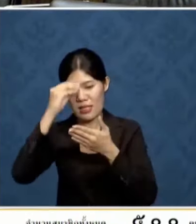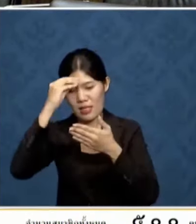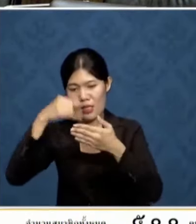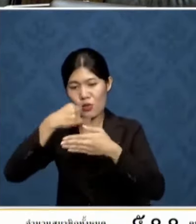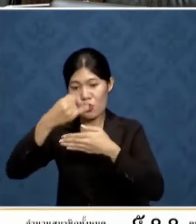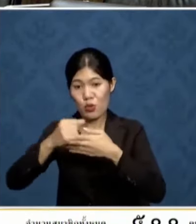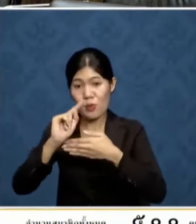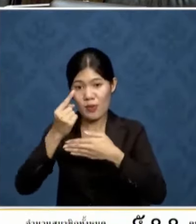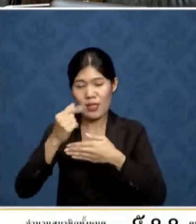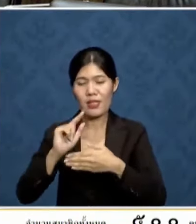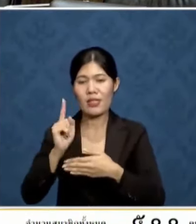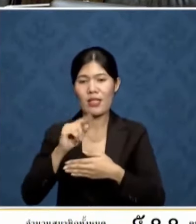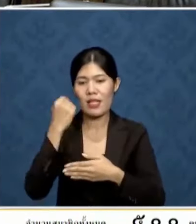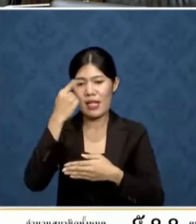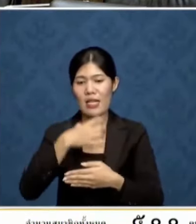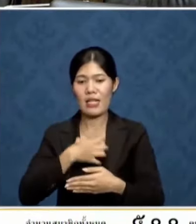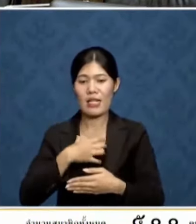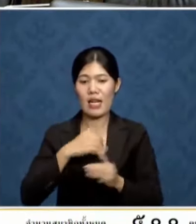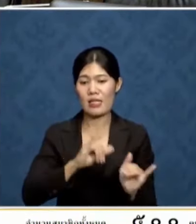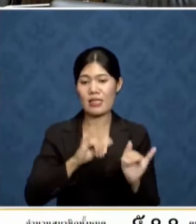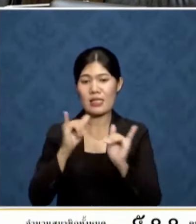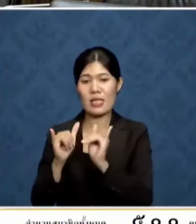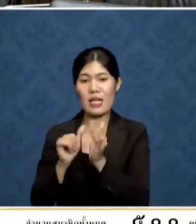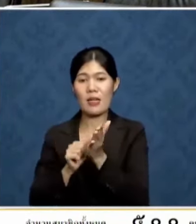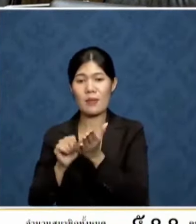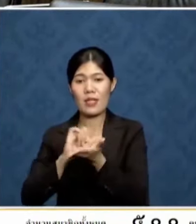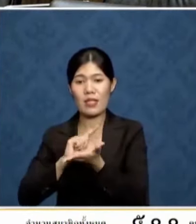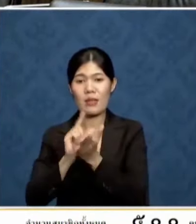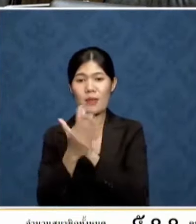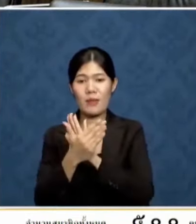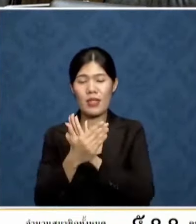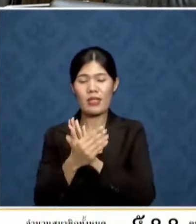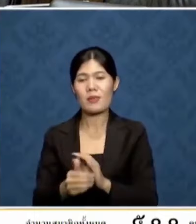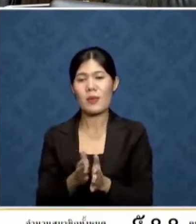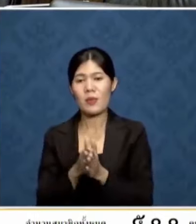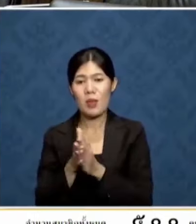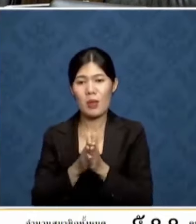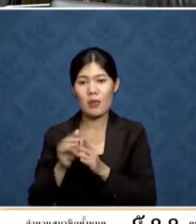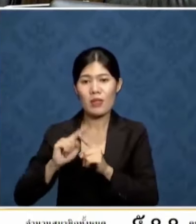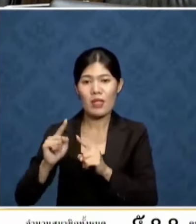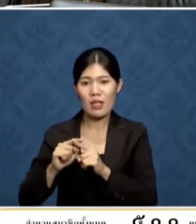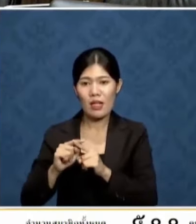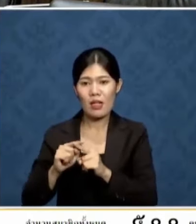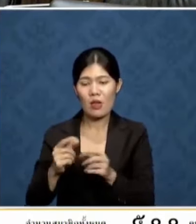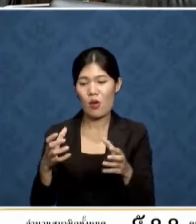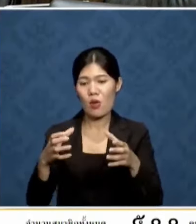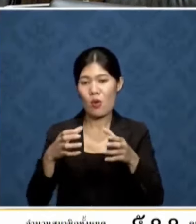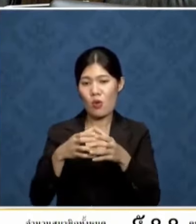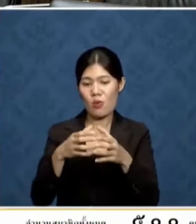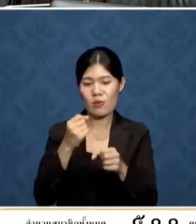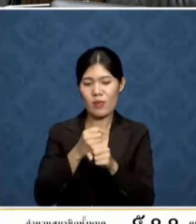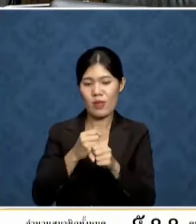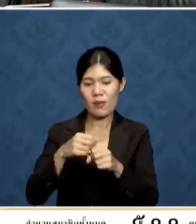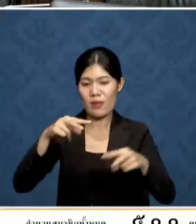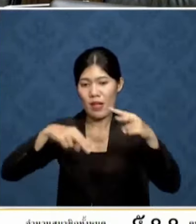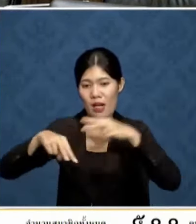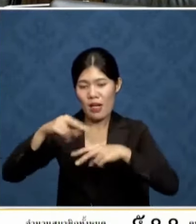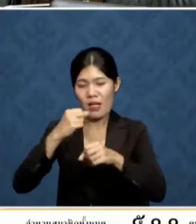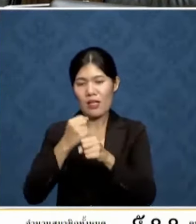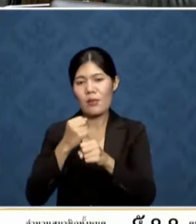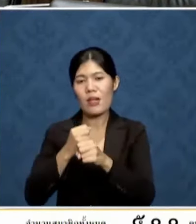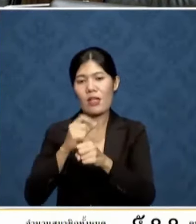ๆรวมถึงคนที่อาจจะต้องการเปลี่ยนงานเพื่อหาความท้าทายใหม่ๆหรือพูดง่ายๆครับคือลูกค้าของกรมจัดหางานนะครับต้องมีการจัดหา